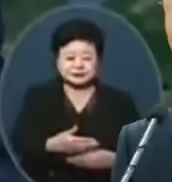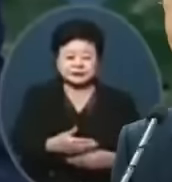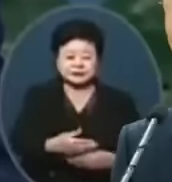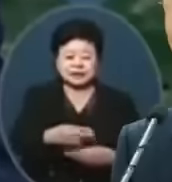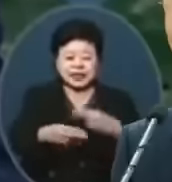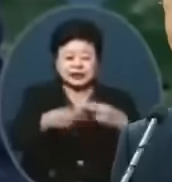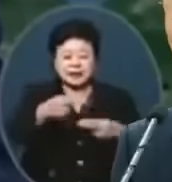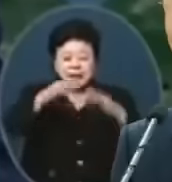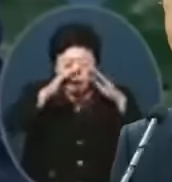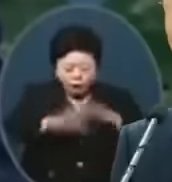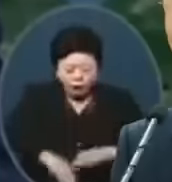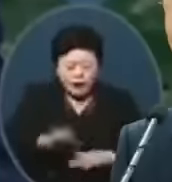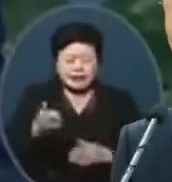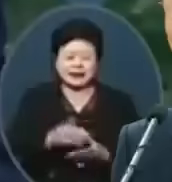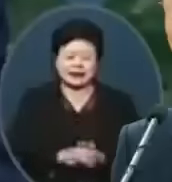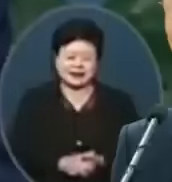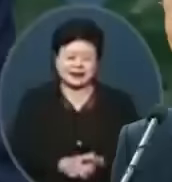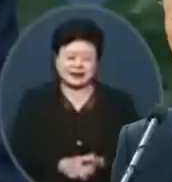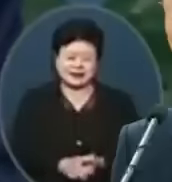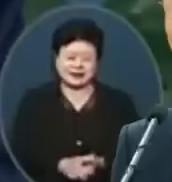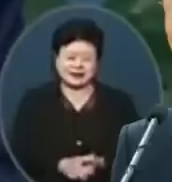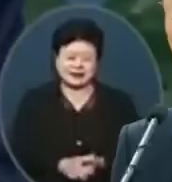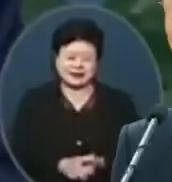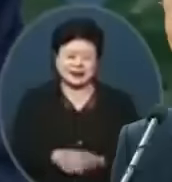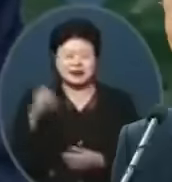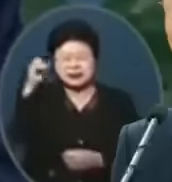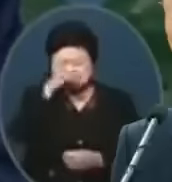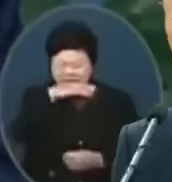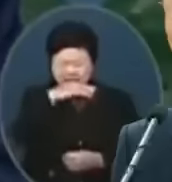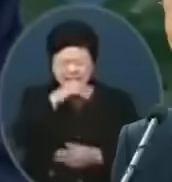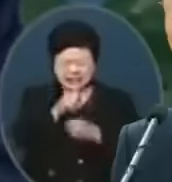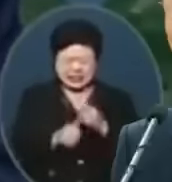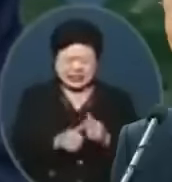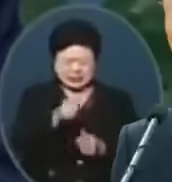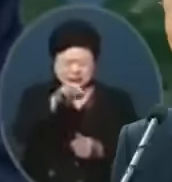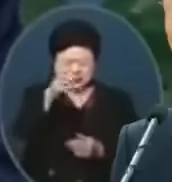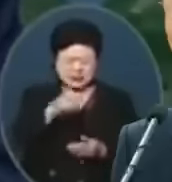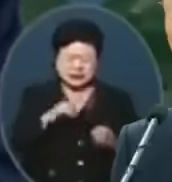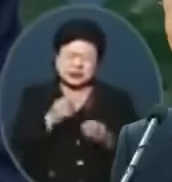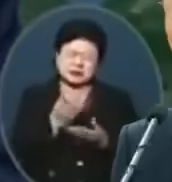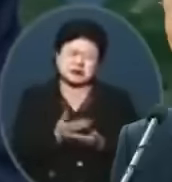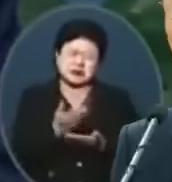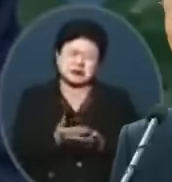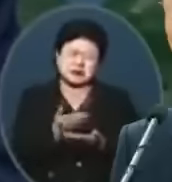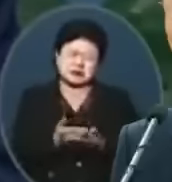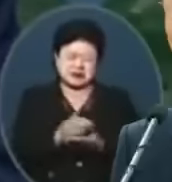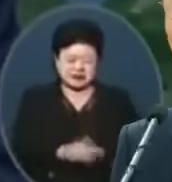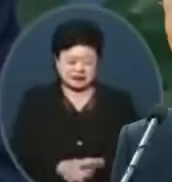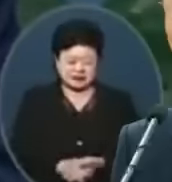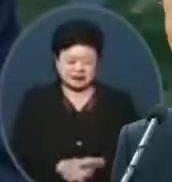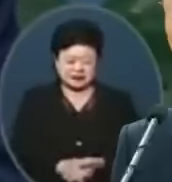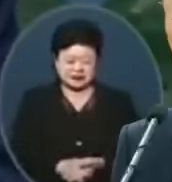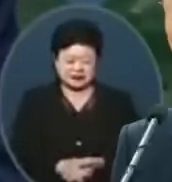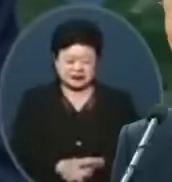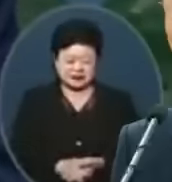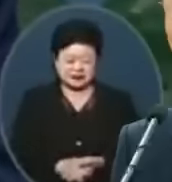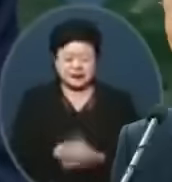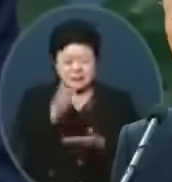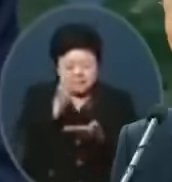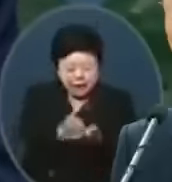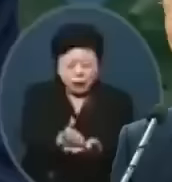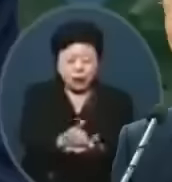담을 흐려야만 되는 것입니다. 우리가 그냥 하나님께 나와서 응답해 주시옵소서 그렇게 하지